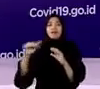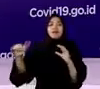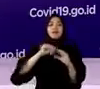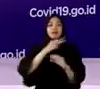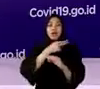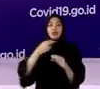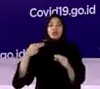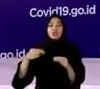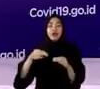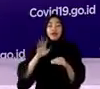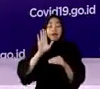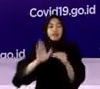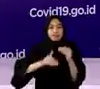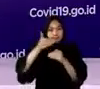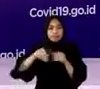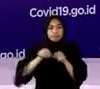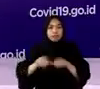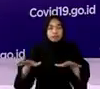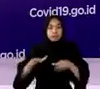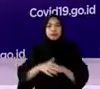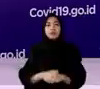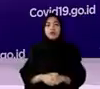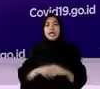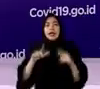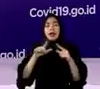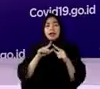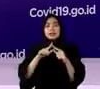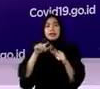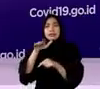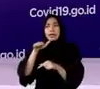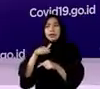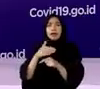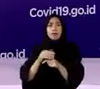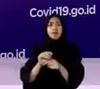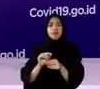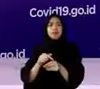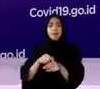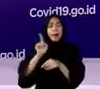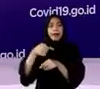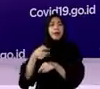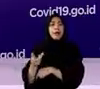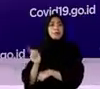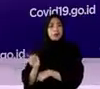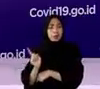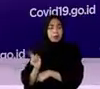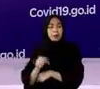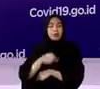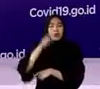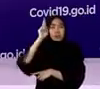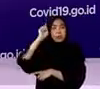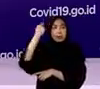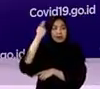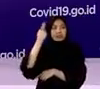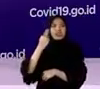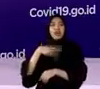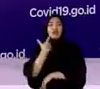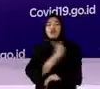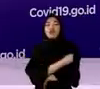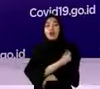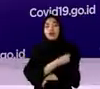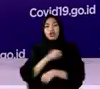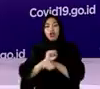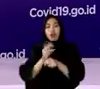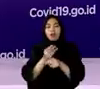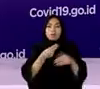vaksin AstraZeneca ini merupakan upaya pemerintah untuk memastikan ketersediaan vaksin COVID-19